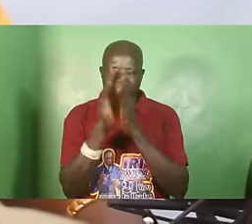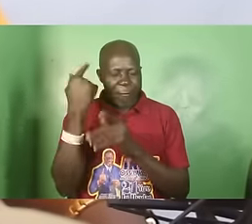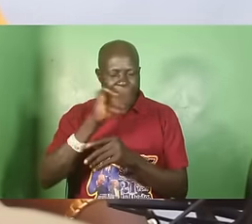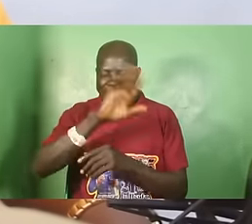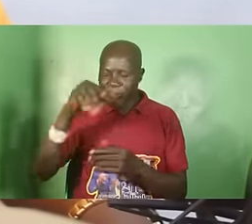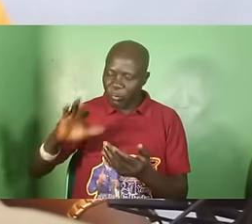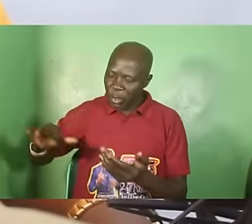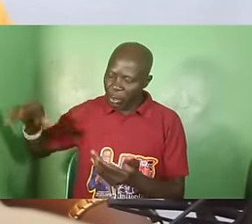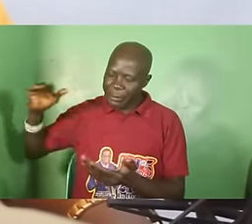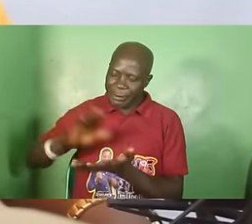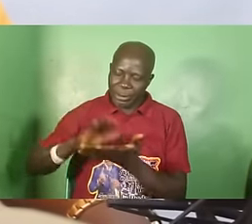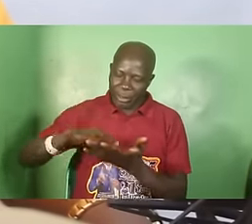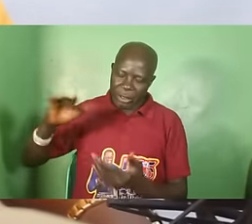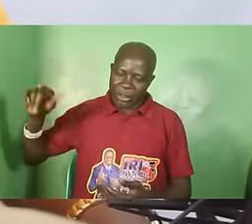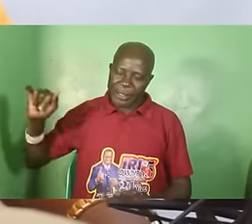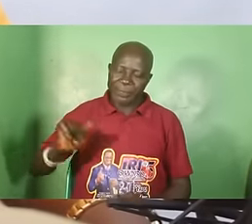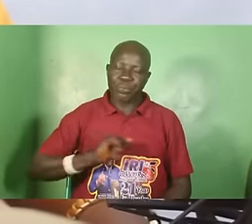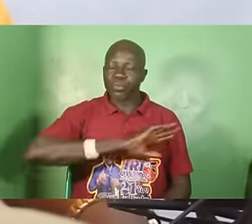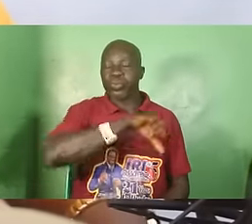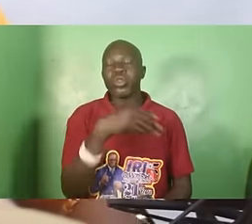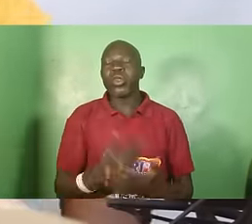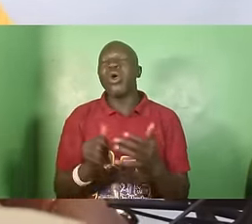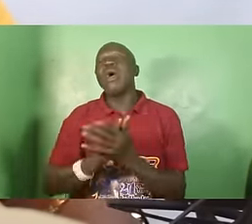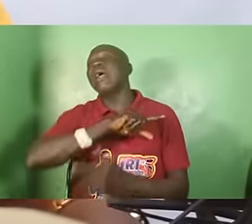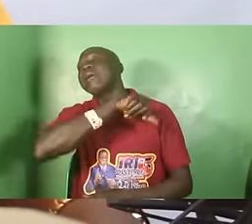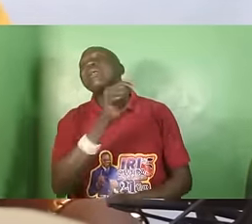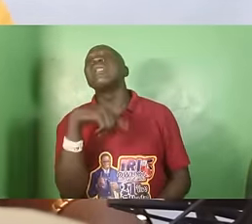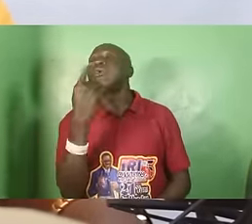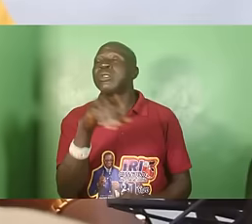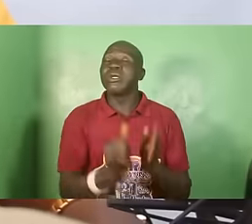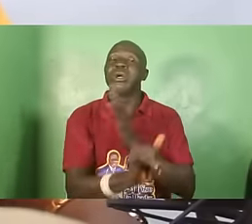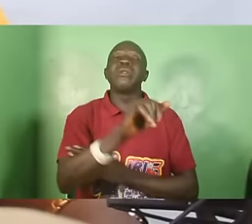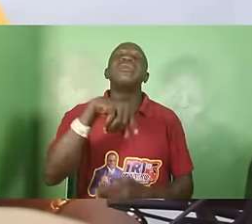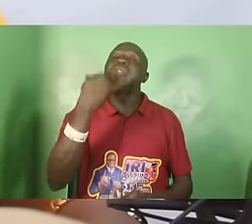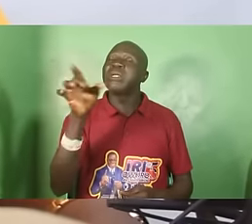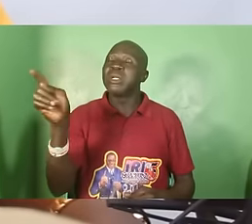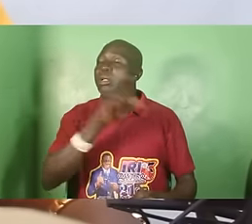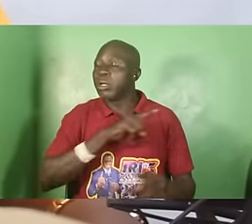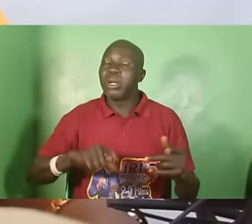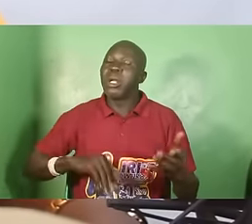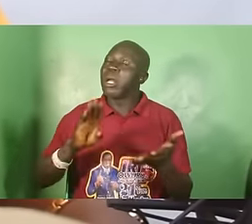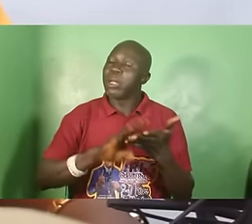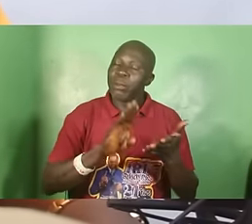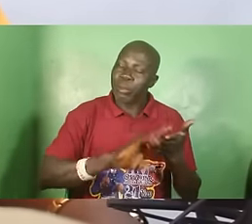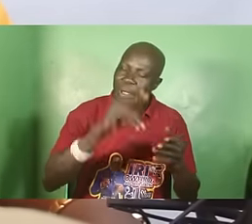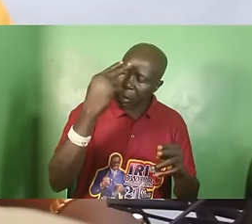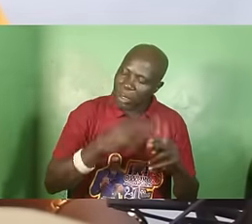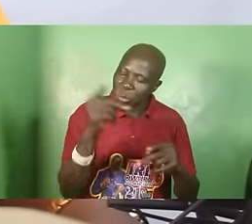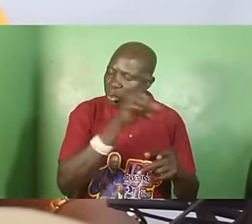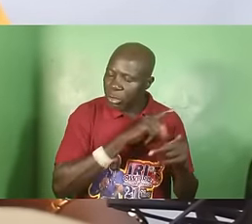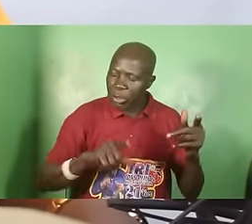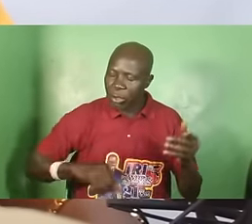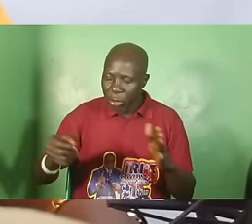to pray for this gbogbo ìgbà tí n bá ti sọ fún ọ pé Olúwa wí. Whenever I tell you thus says the Lord. Mo fọlọ́ ọbẹ̀ yìí. I beg you that you go. Ẹ underline